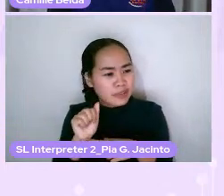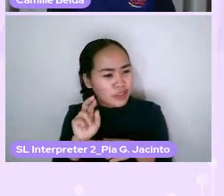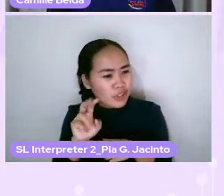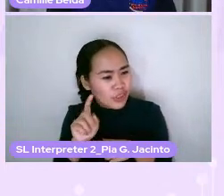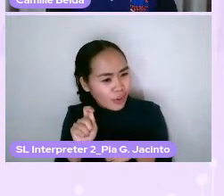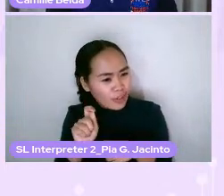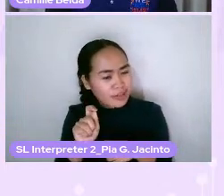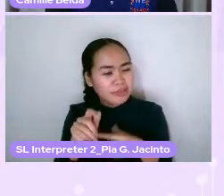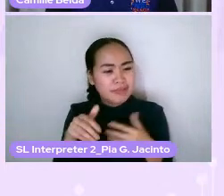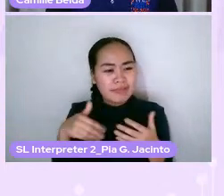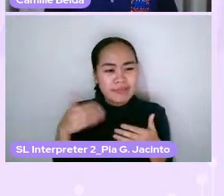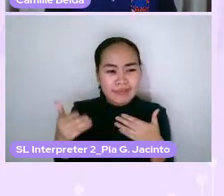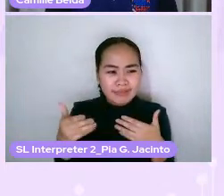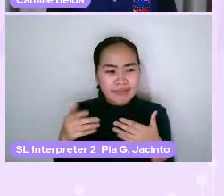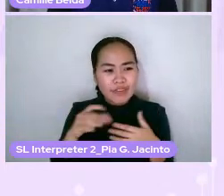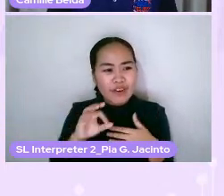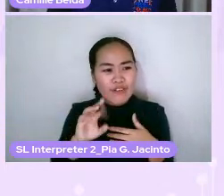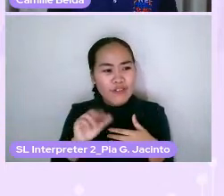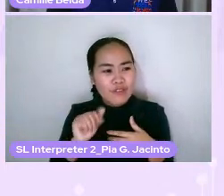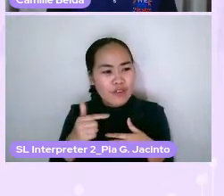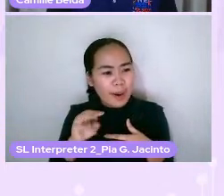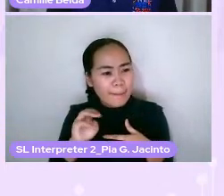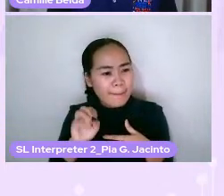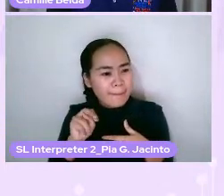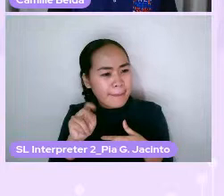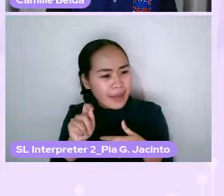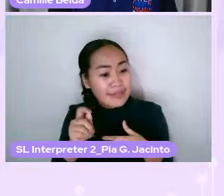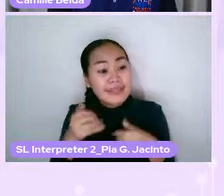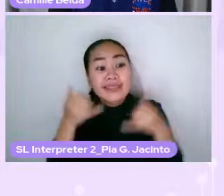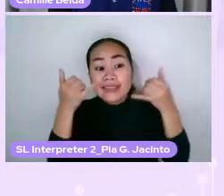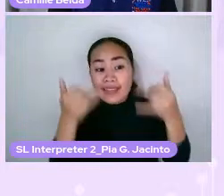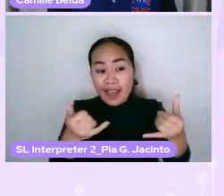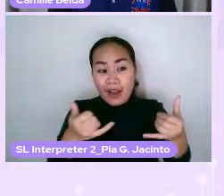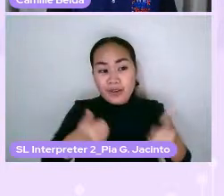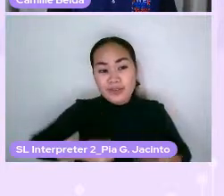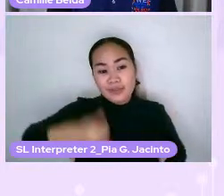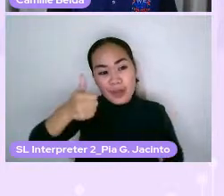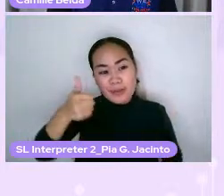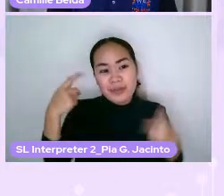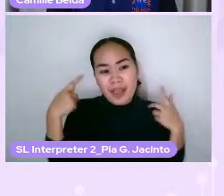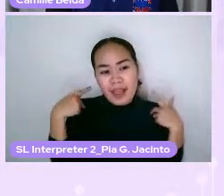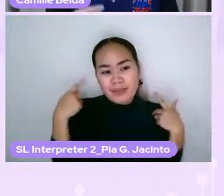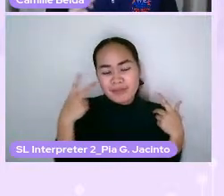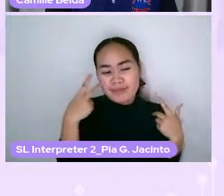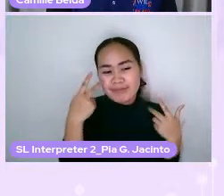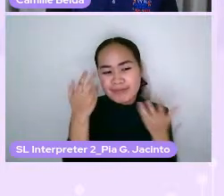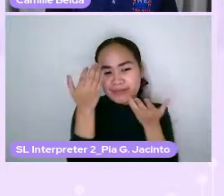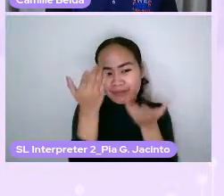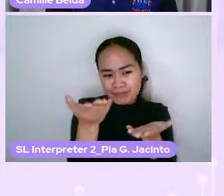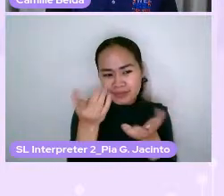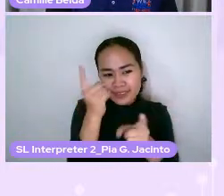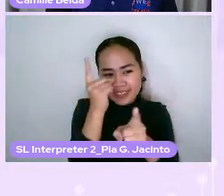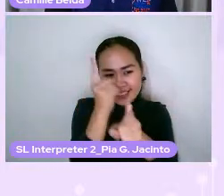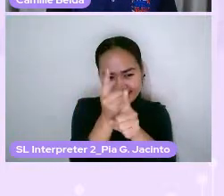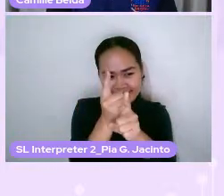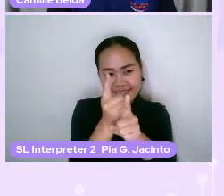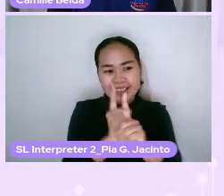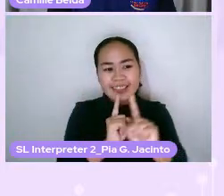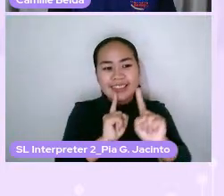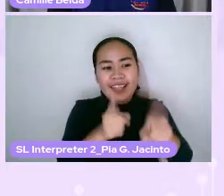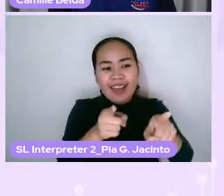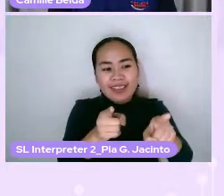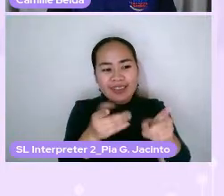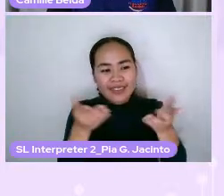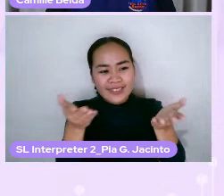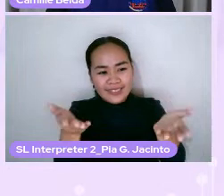may nanalo na po. Ano kaya ang tamang sagot? Napakadaming hula. Sige, tingnan po natin. Programmer. Programmer